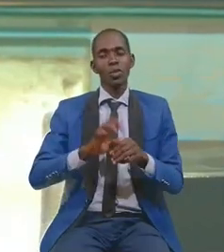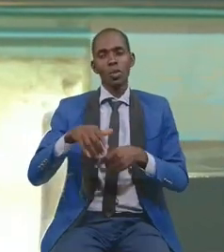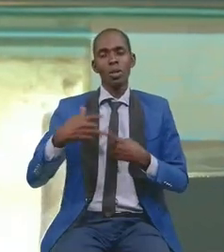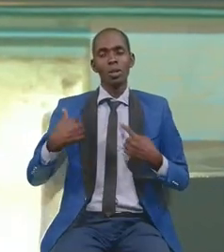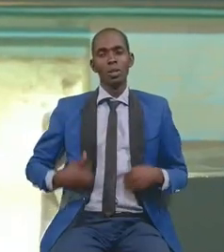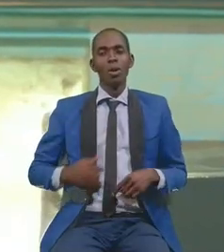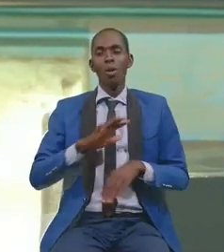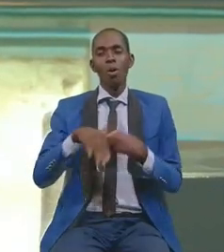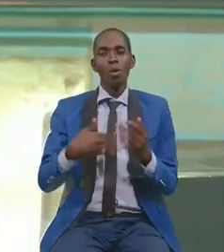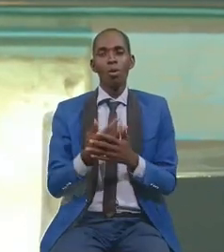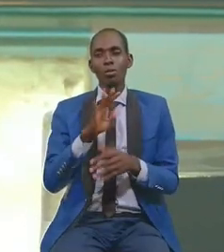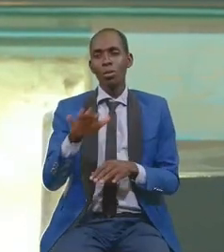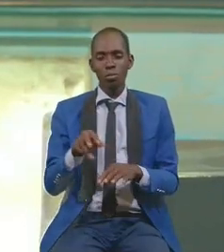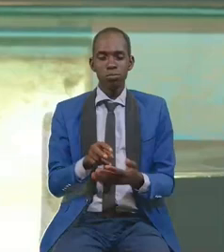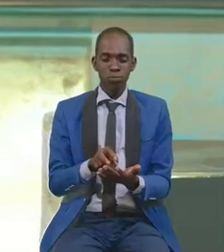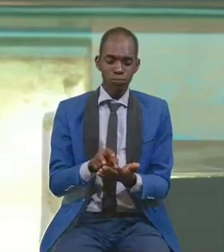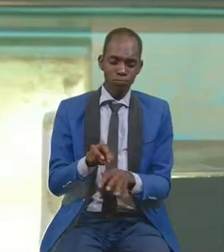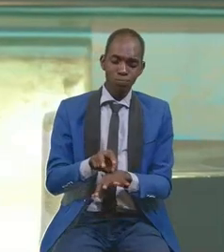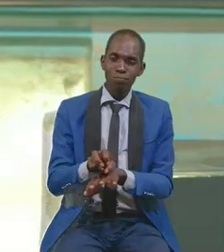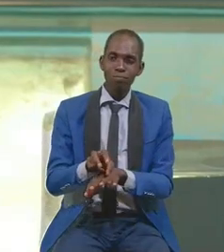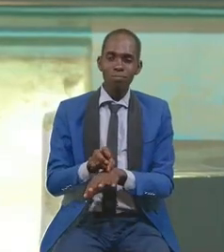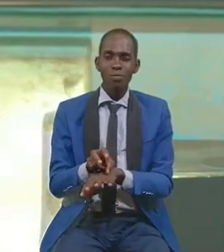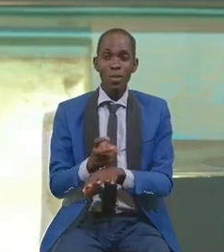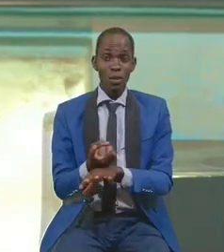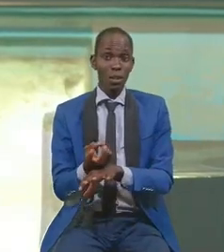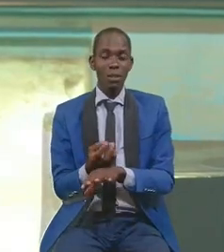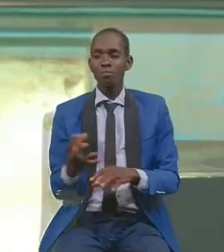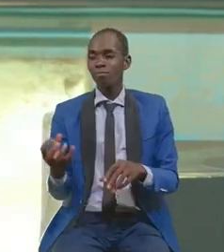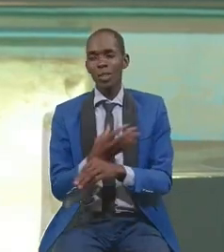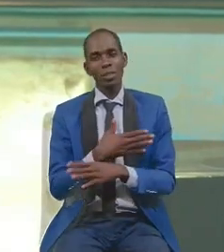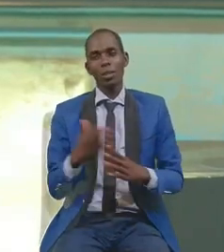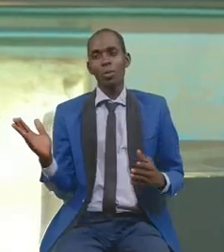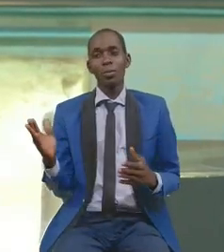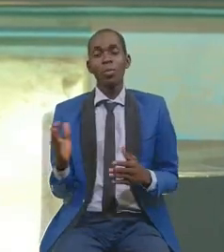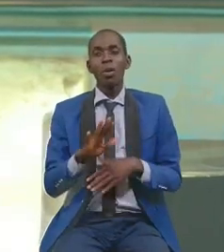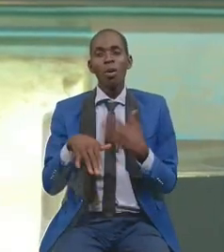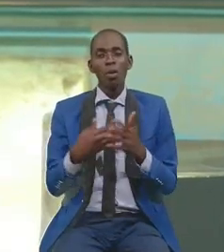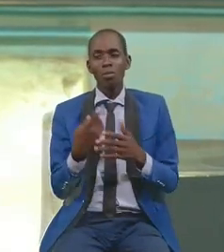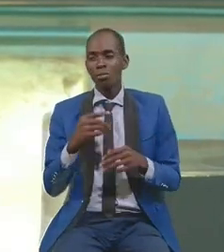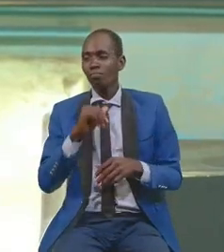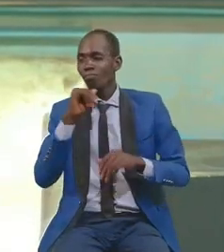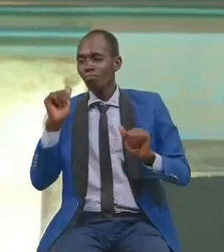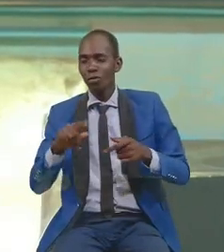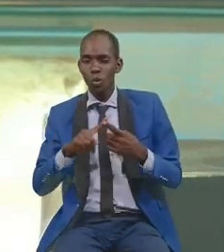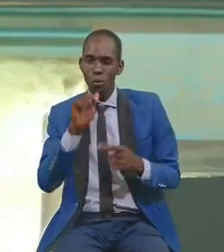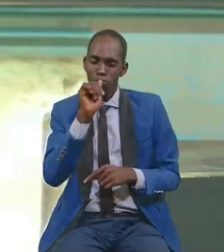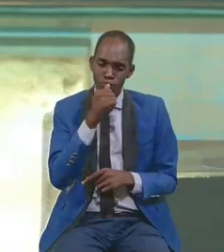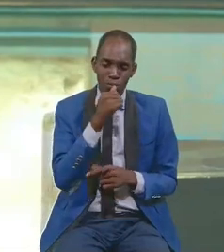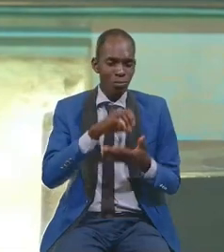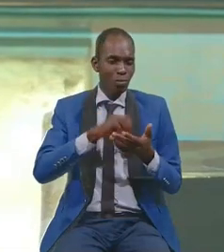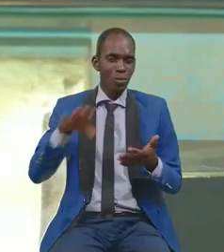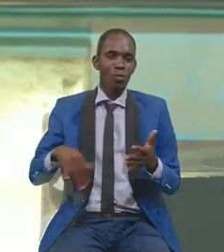corps. Que la turbulence soit ôtée, que l'agitation soit ôtée, c'est du progrès. Que l'impatience soit ôtée, c'est du